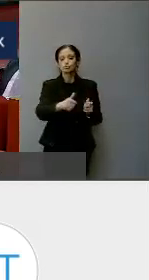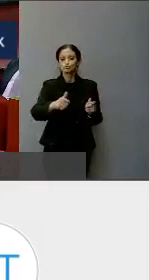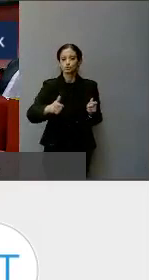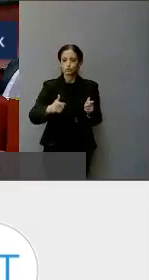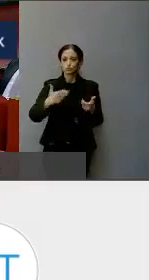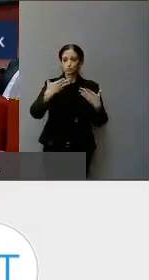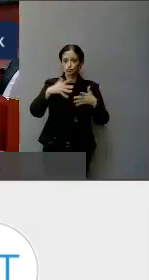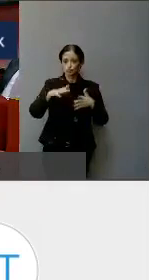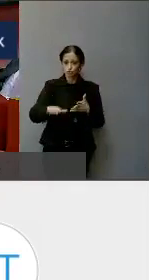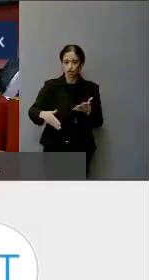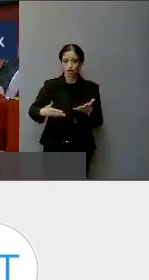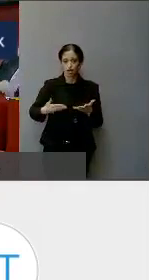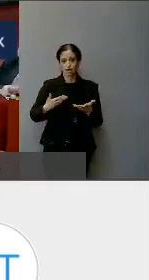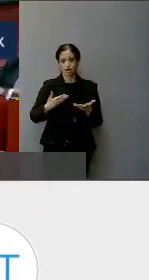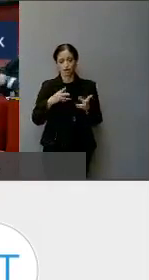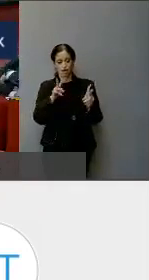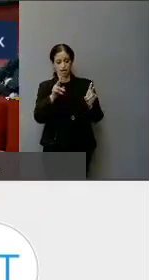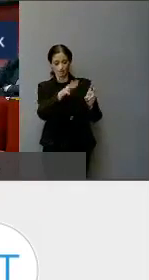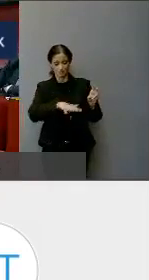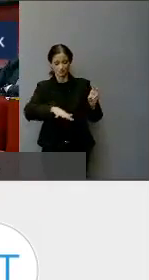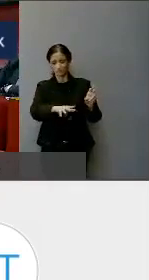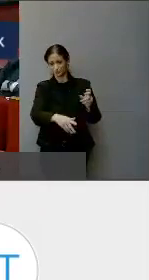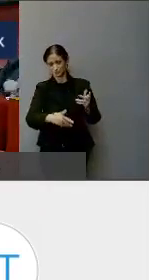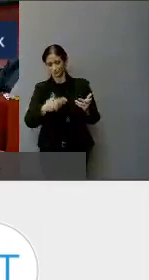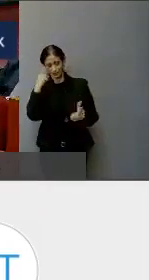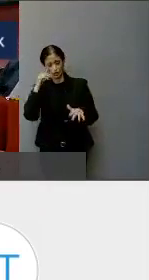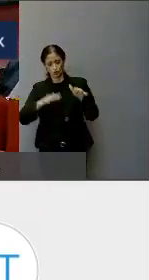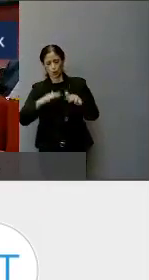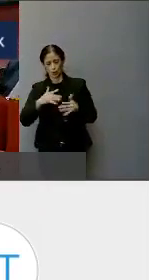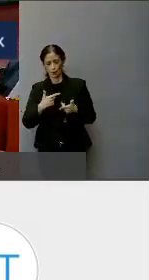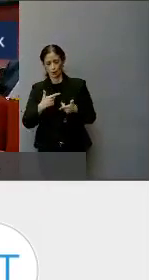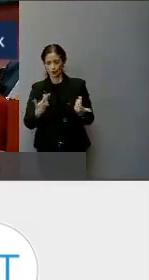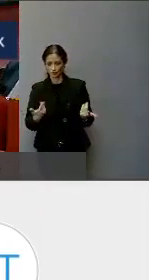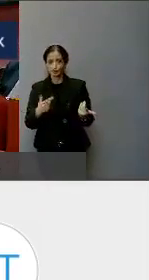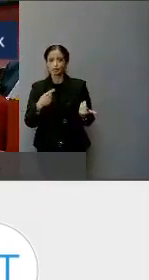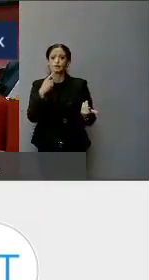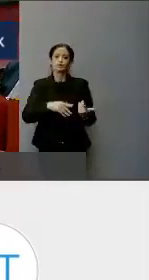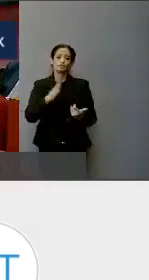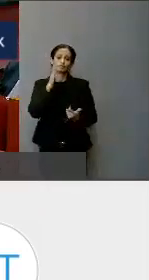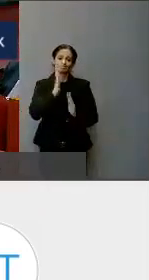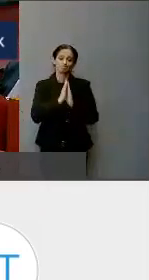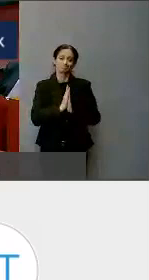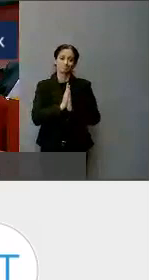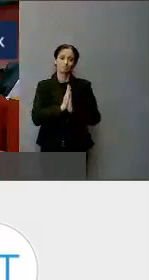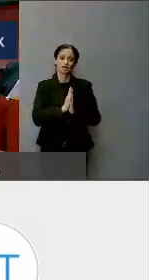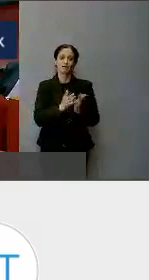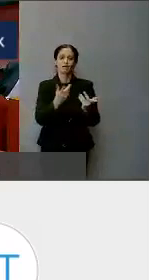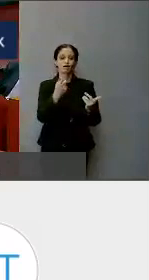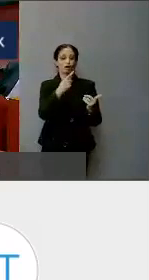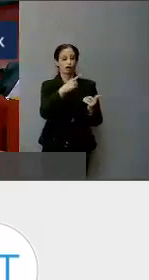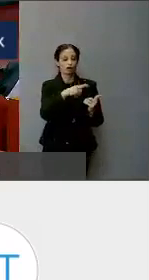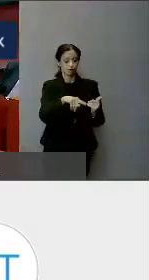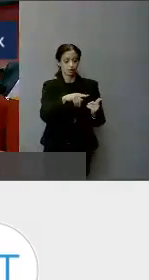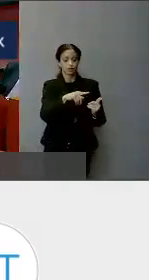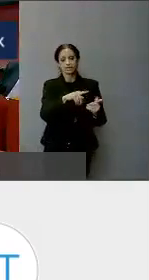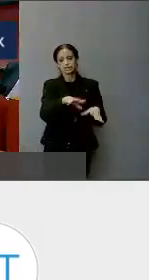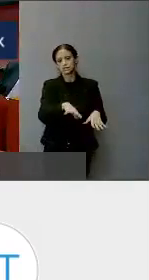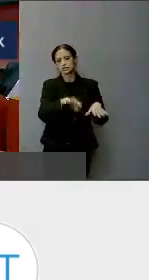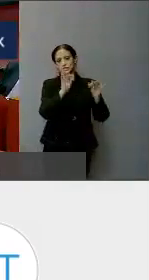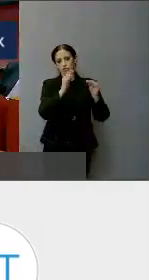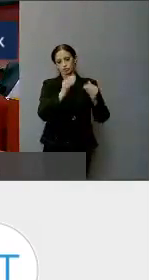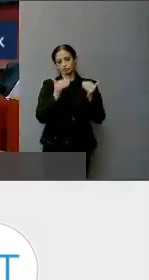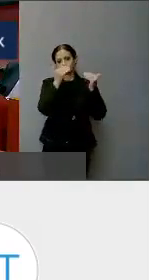questioni importanti su quest'area vi chiediamo è davvero con forza rimandiamo alla decisione di sospensione